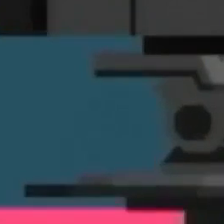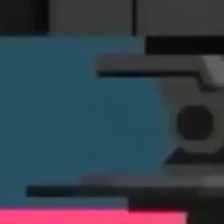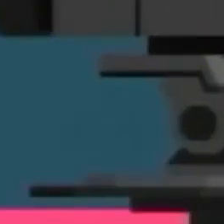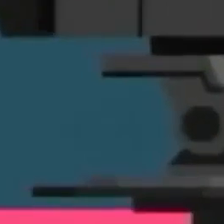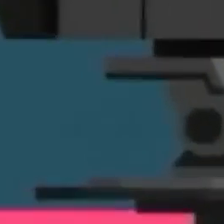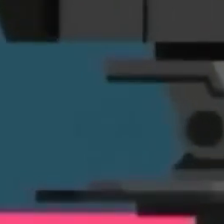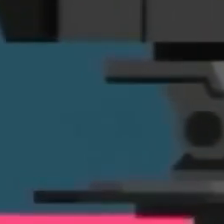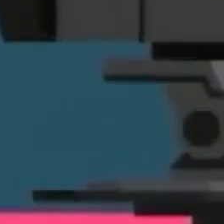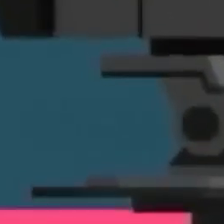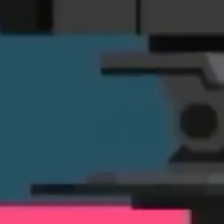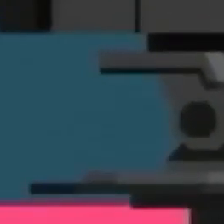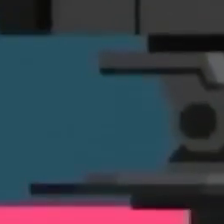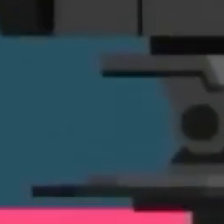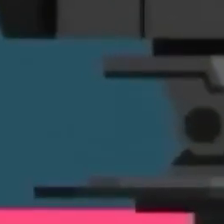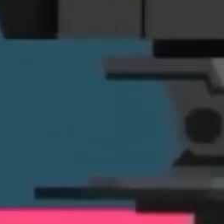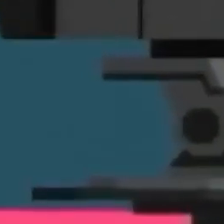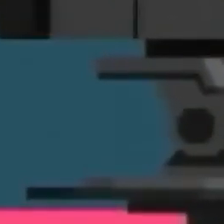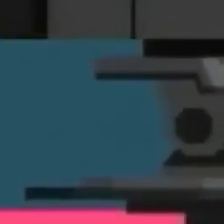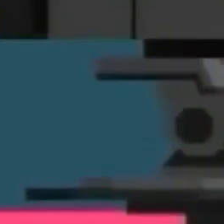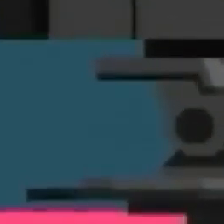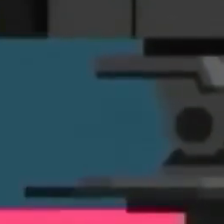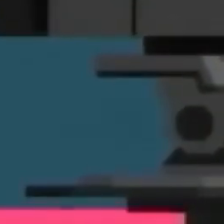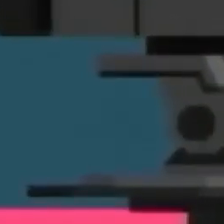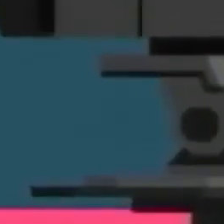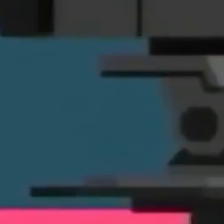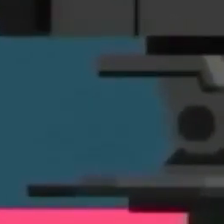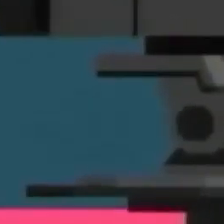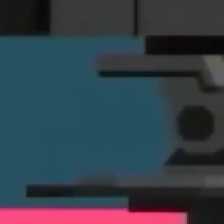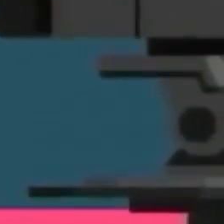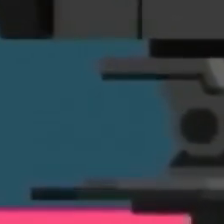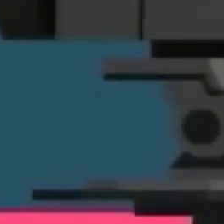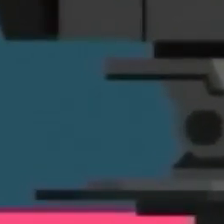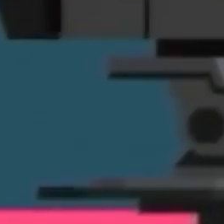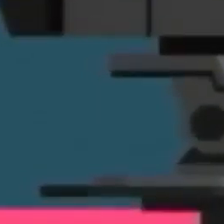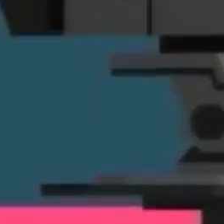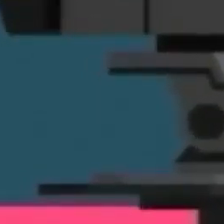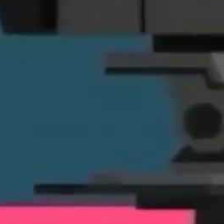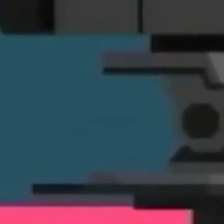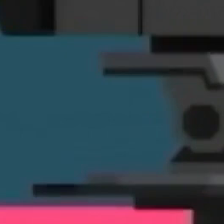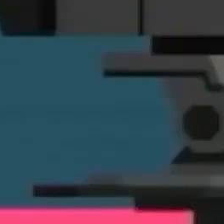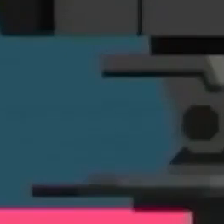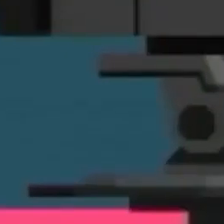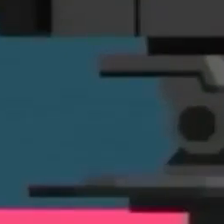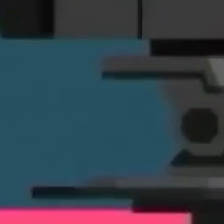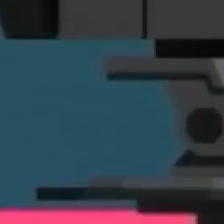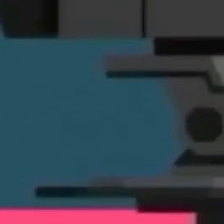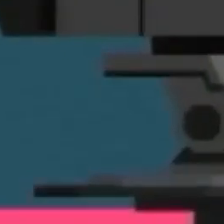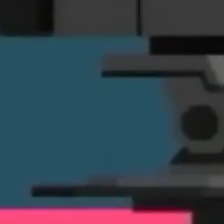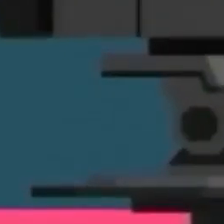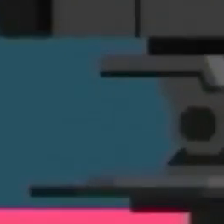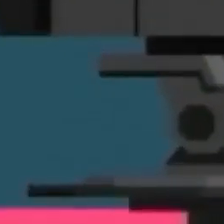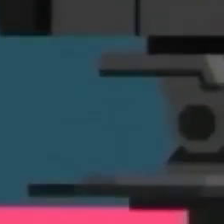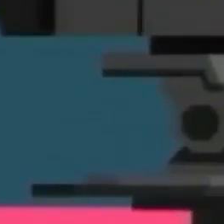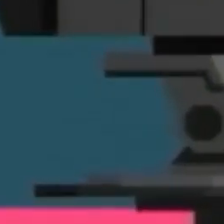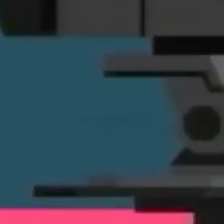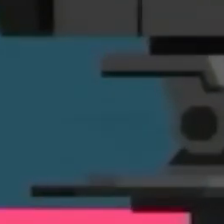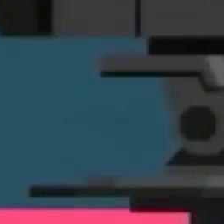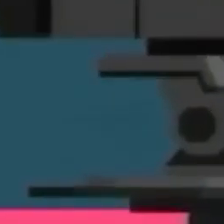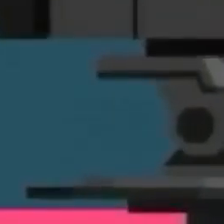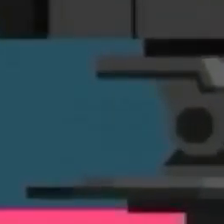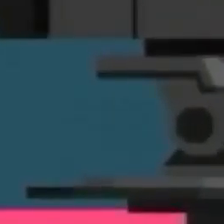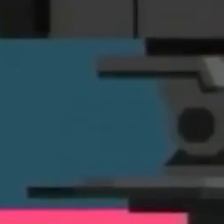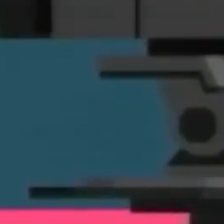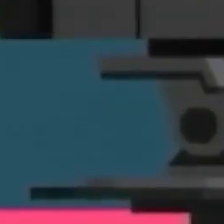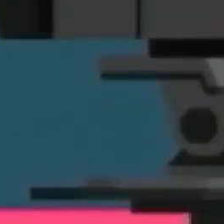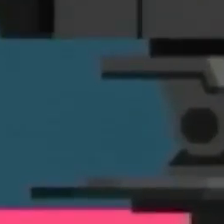أولوياتك واهتماماتك هتلاقيها بس هي ومين هي ومين هي ومين ده وقتك